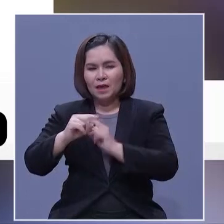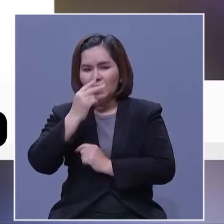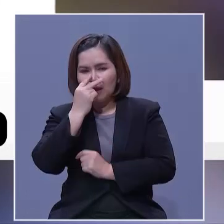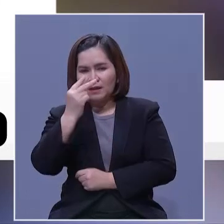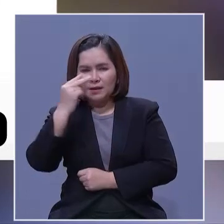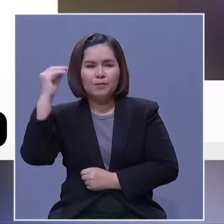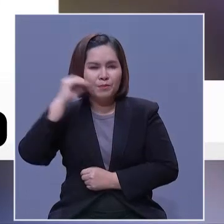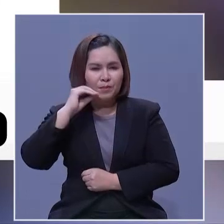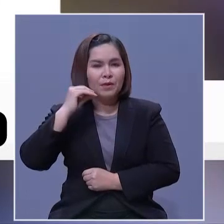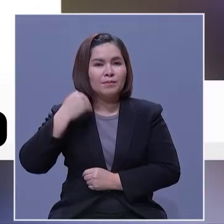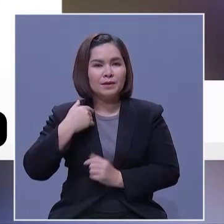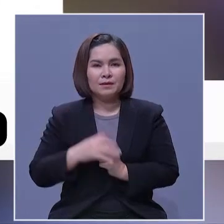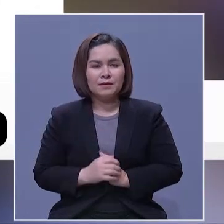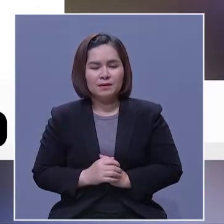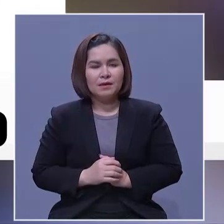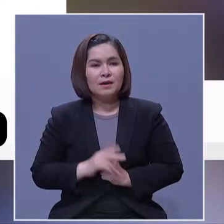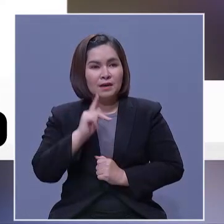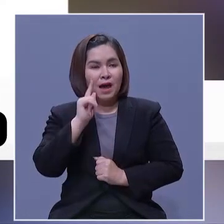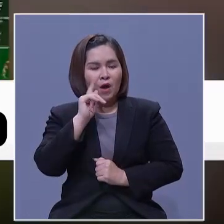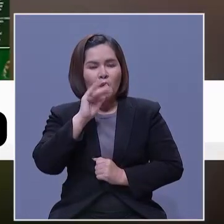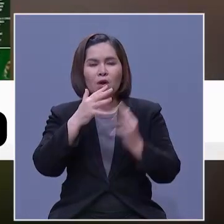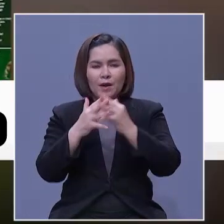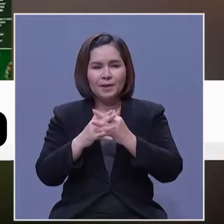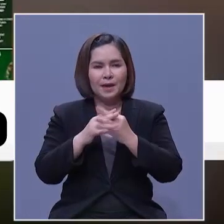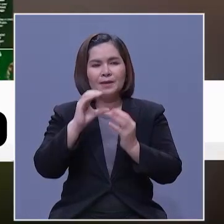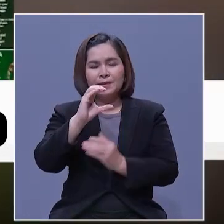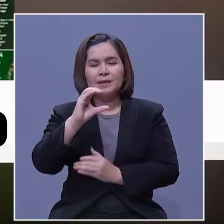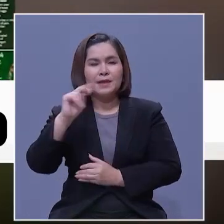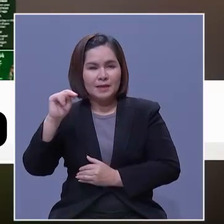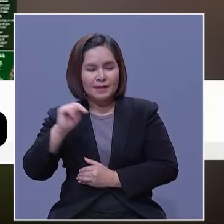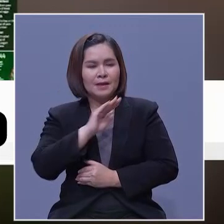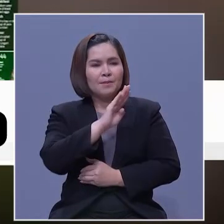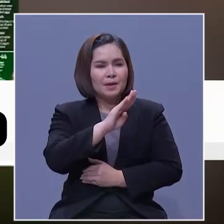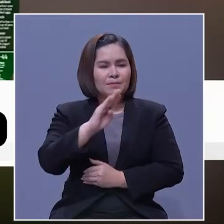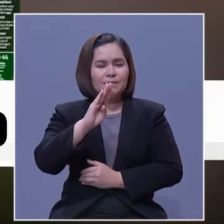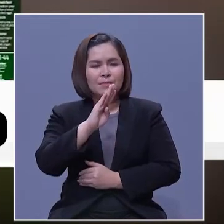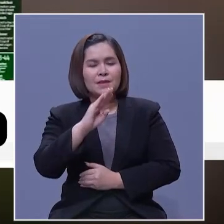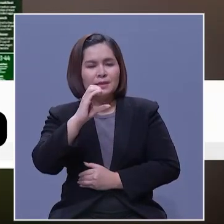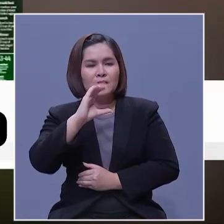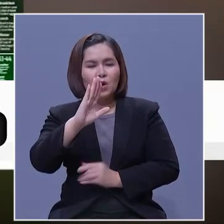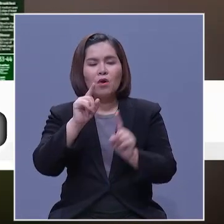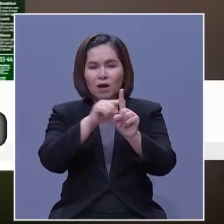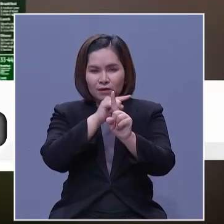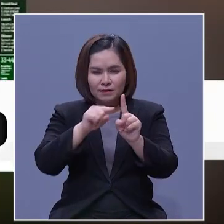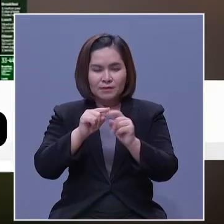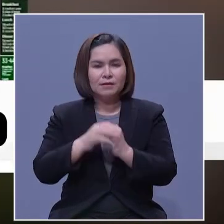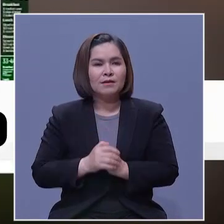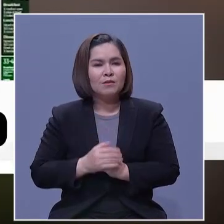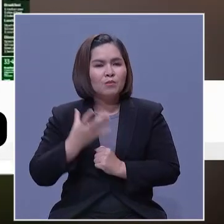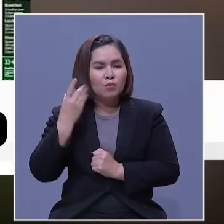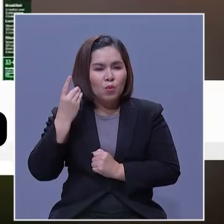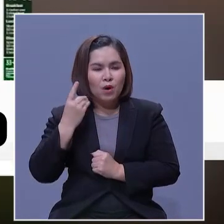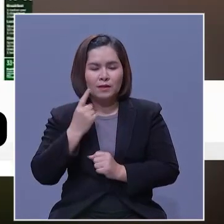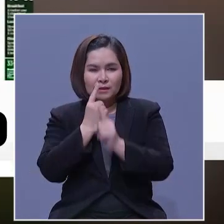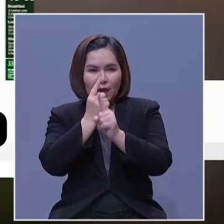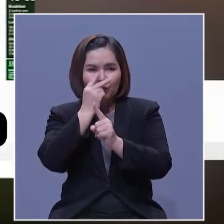อดส่วนสำนักข่าว CNN ของสหรัฐและ BBC ของอังกฤษนะครับก็เกาะติดรายงานเหตุการณ์เมื่อวานนี้โดยมีการแ